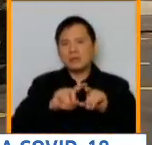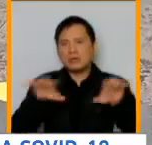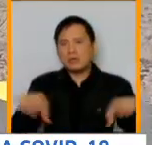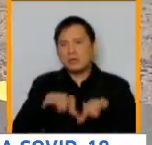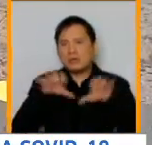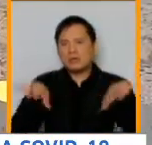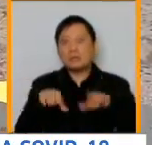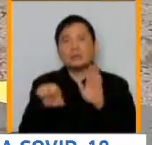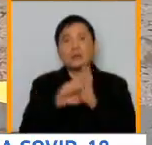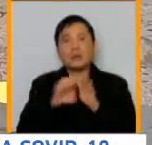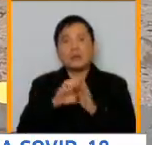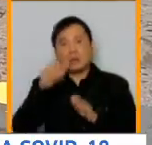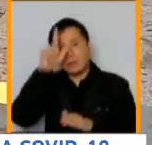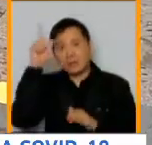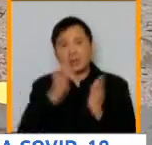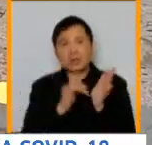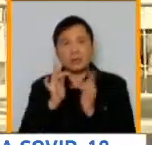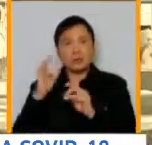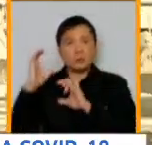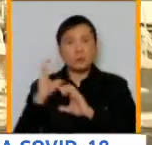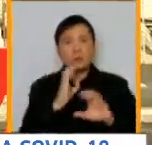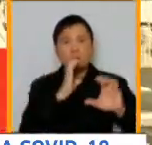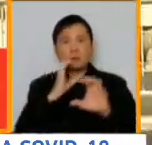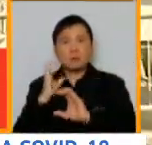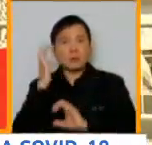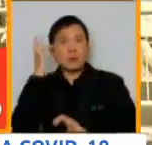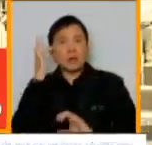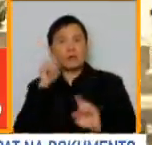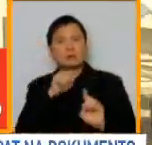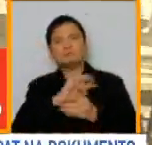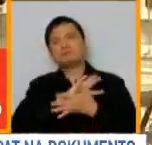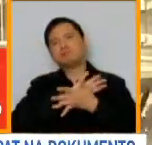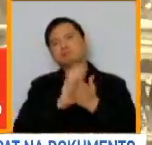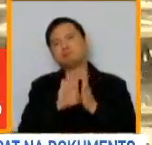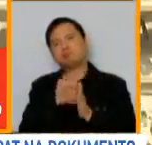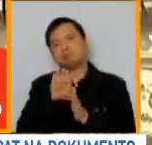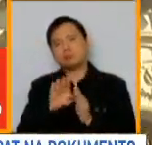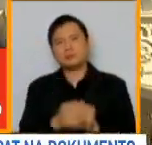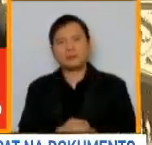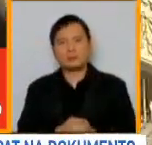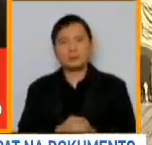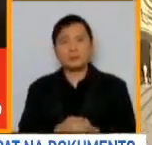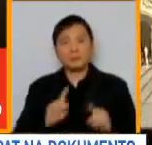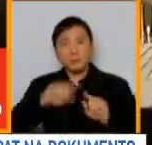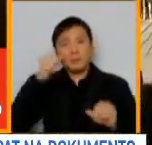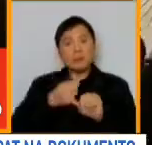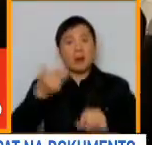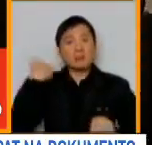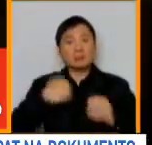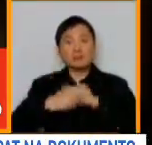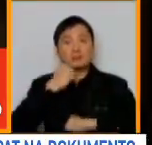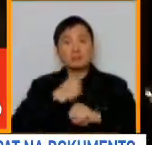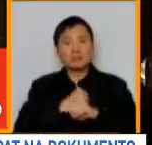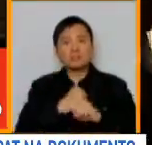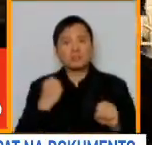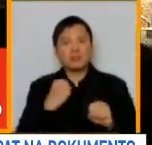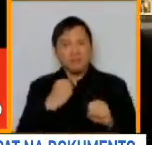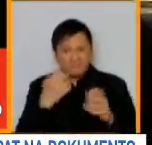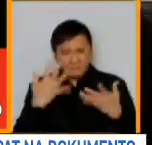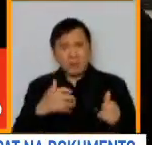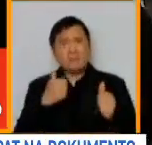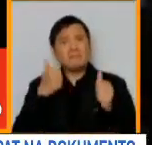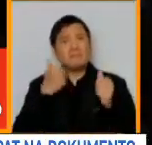ng COVID-19 sa bansa. Napatunayan naman daw noong nakaraang taon na sumusunod sa minimum health protocols ang mga